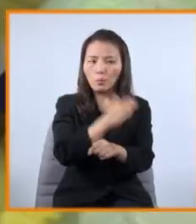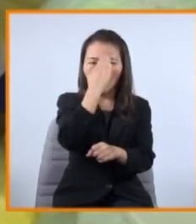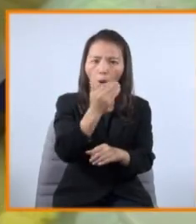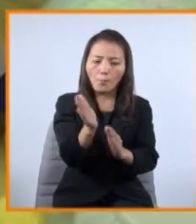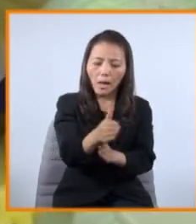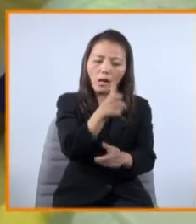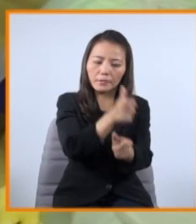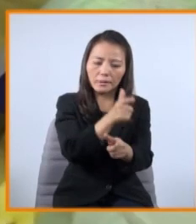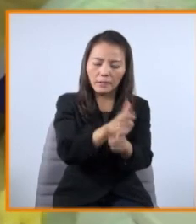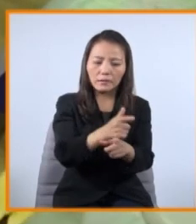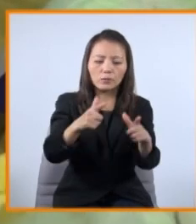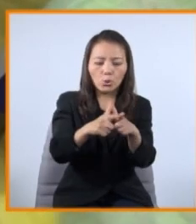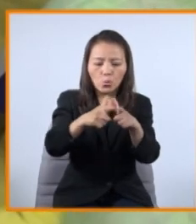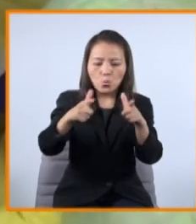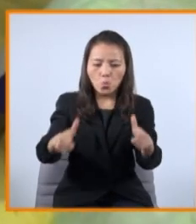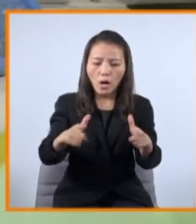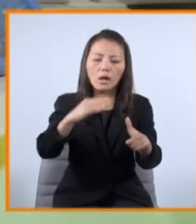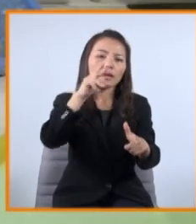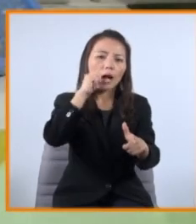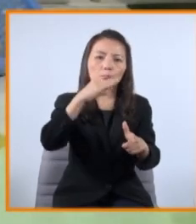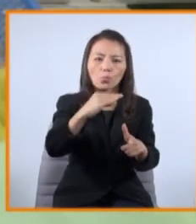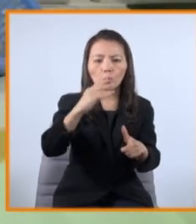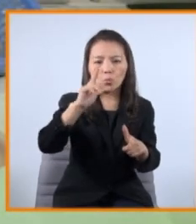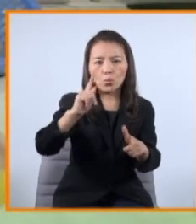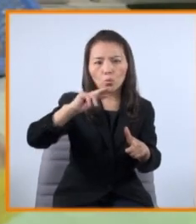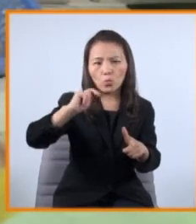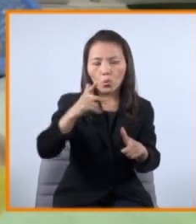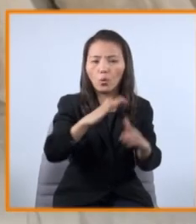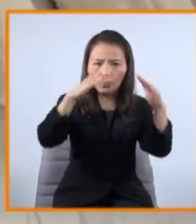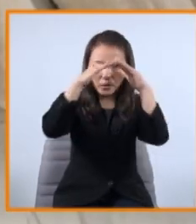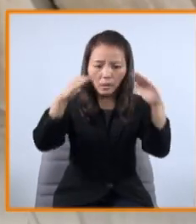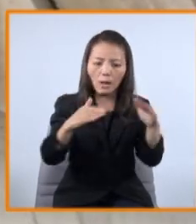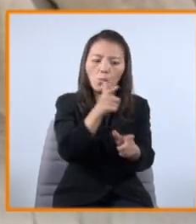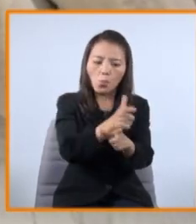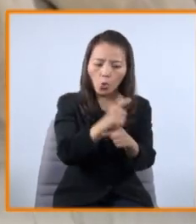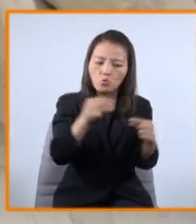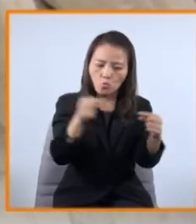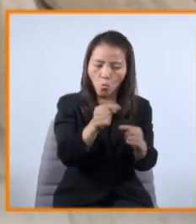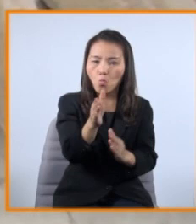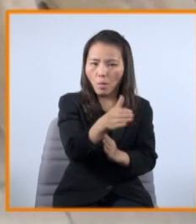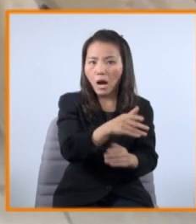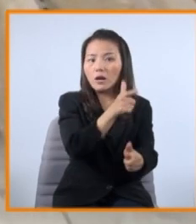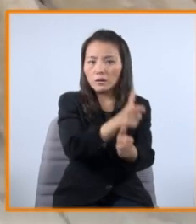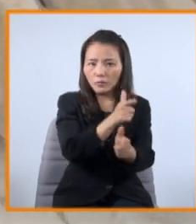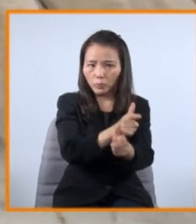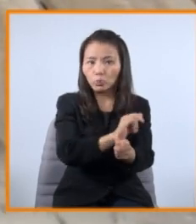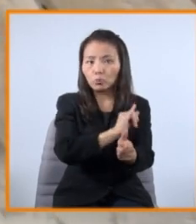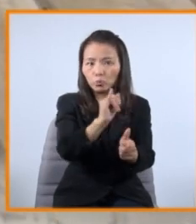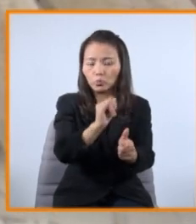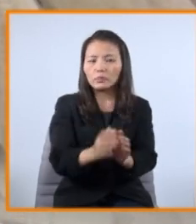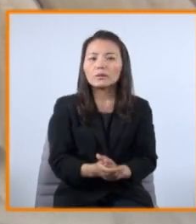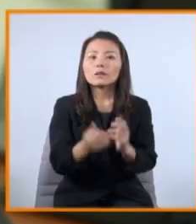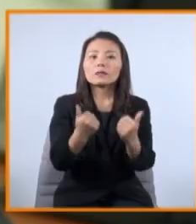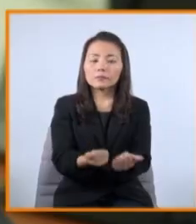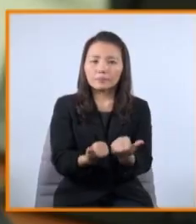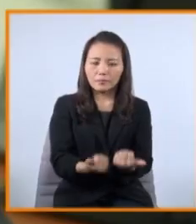จากฟาร์มบริเวณสามเหลี่ยมปากแม่น้ำโขงของเวียดนามแหล่งน้ำจืดที่เหมาะกับการเลี้ยงปลาชนิดนี้ถัดจากนี้ไป